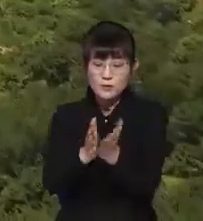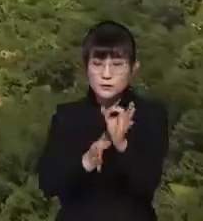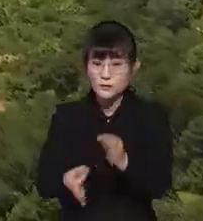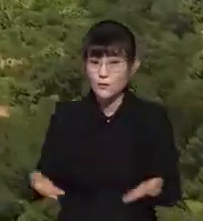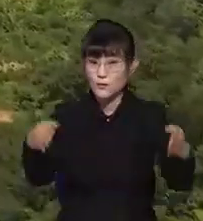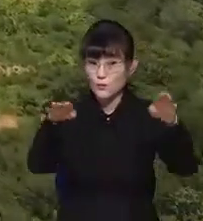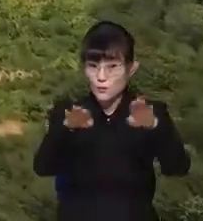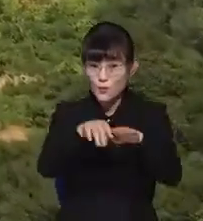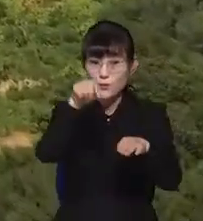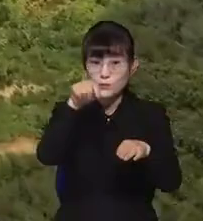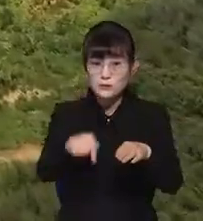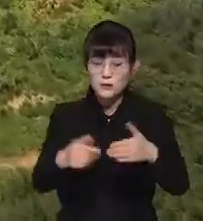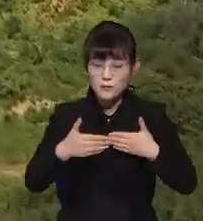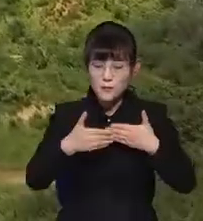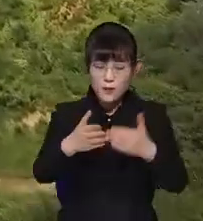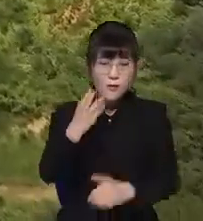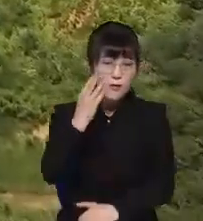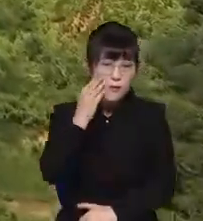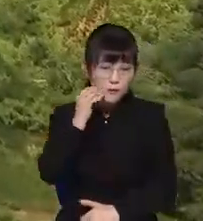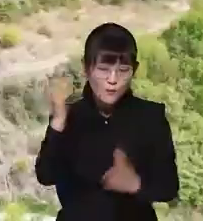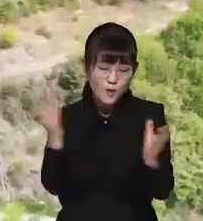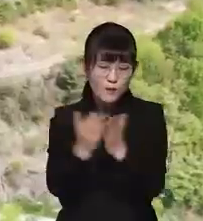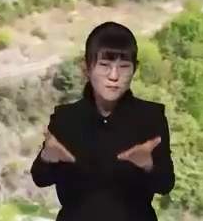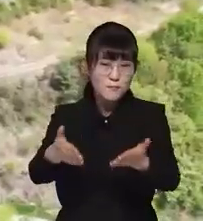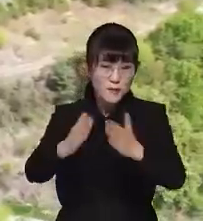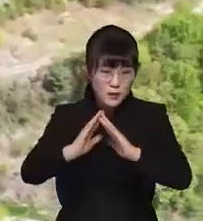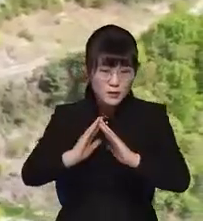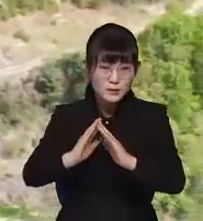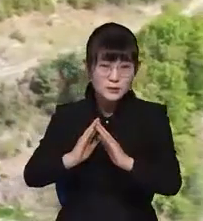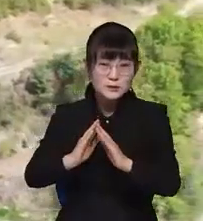복합 쇼핑몰 조성이 마지막